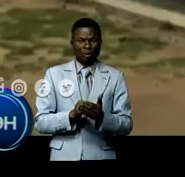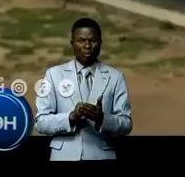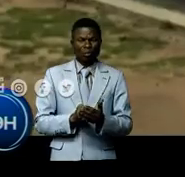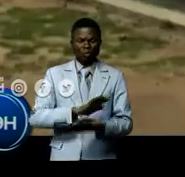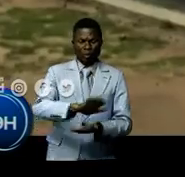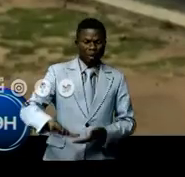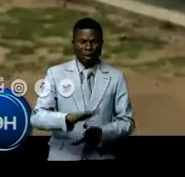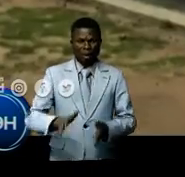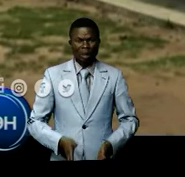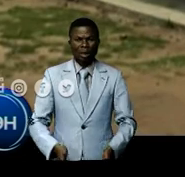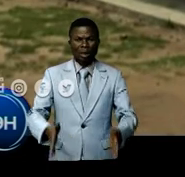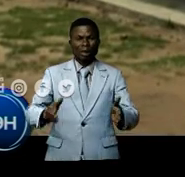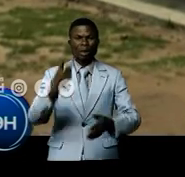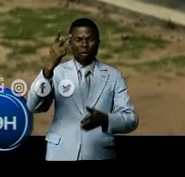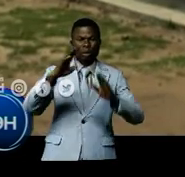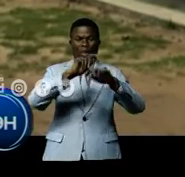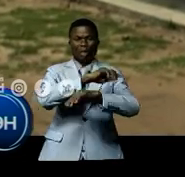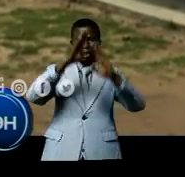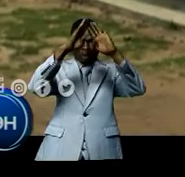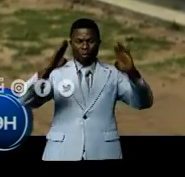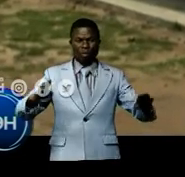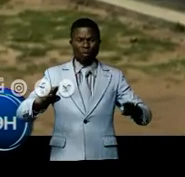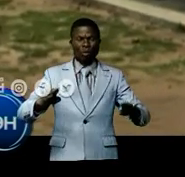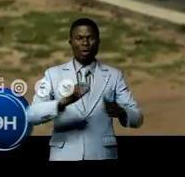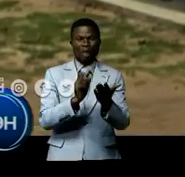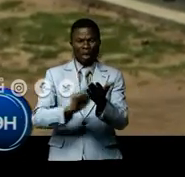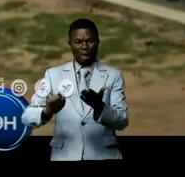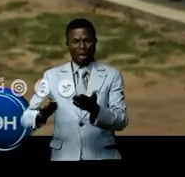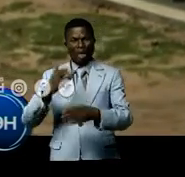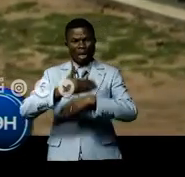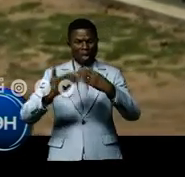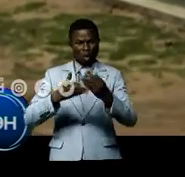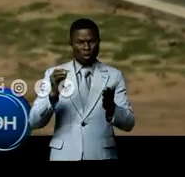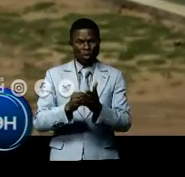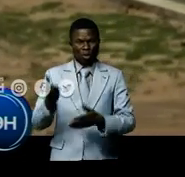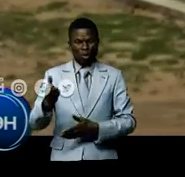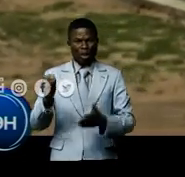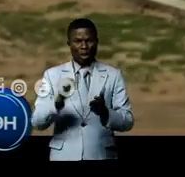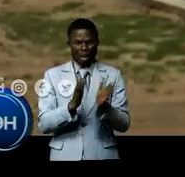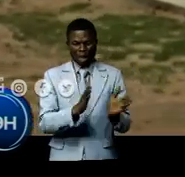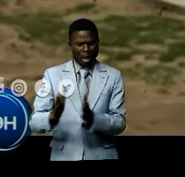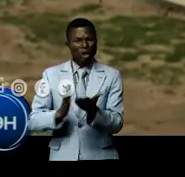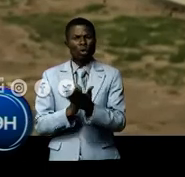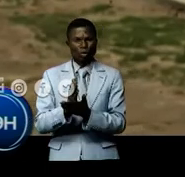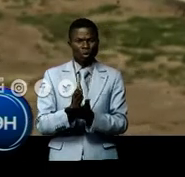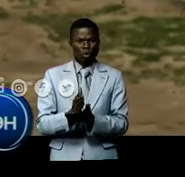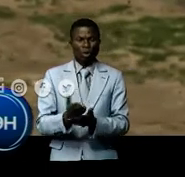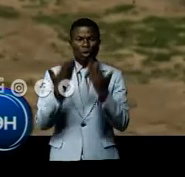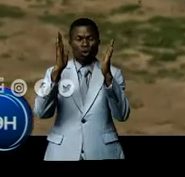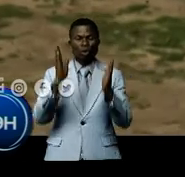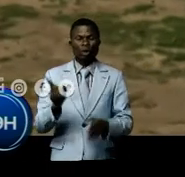pavement de 2 bâtiments qui étaient encore en construction. Nous avons bien arrangé pour qu'ils